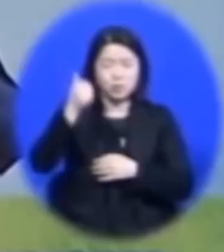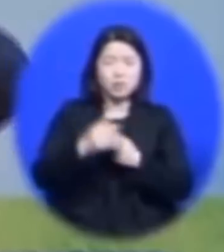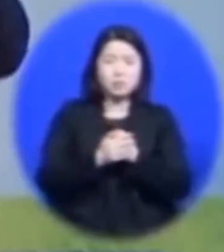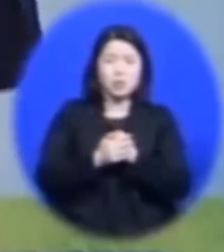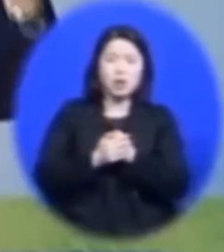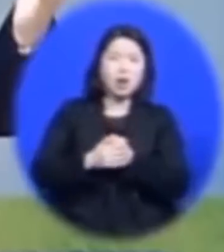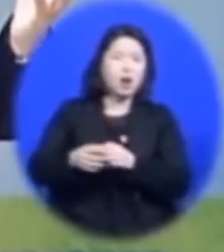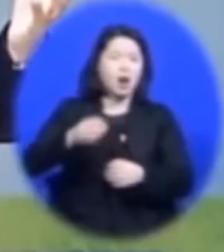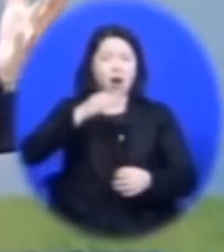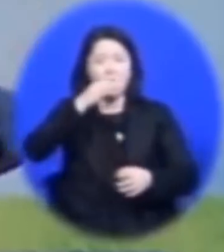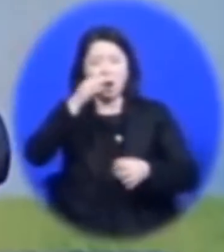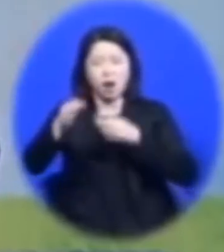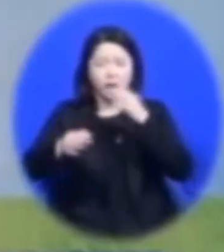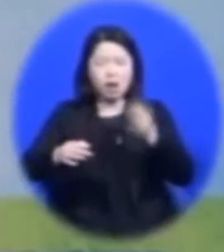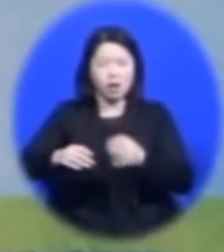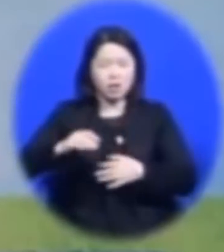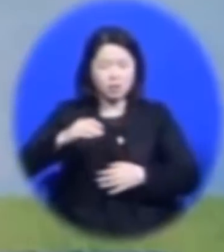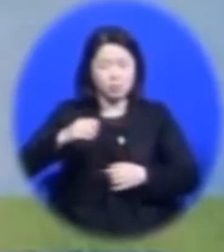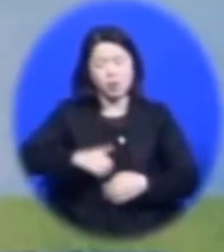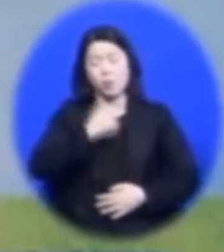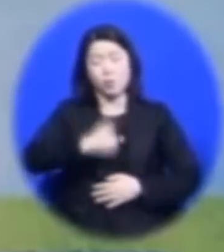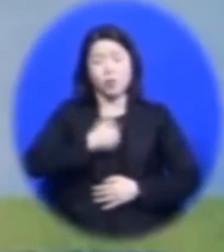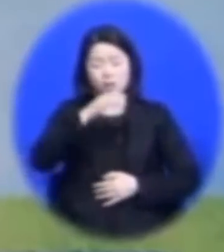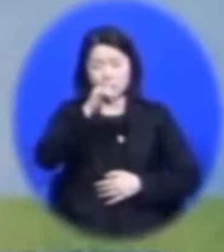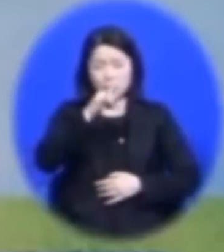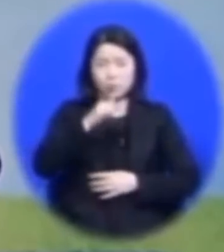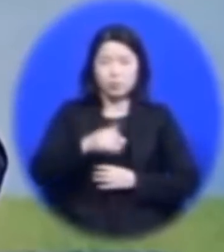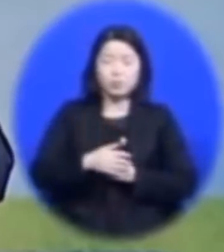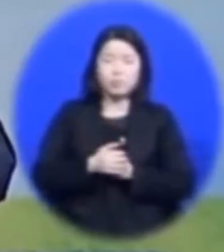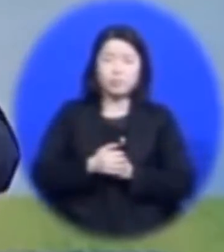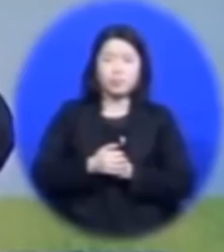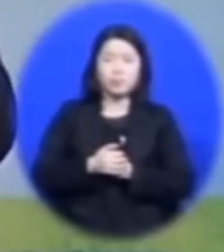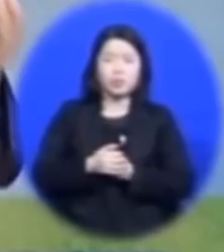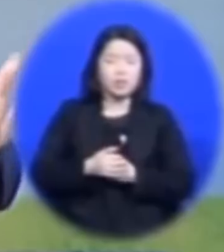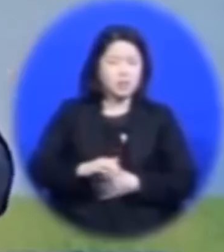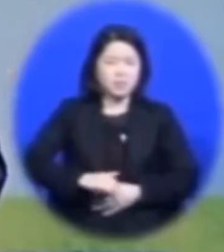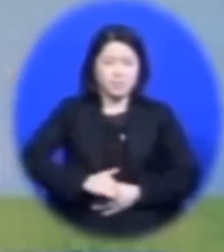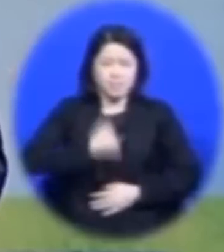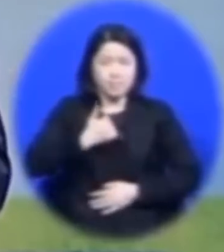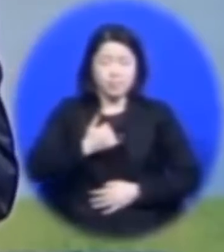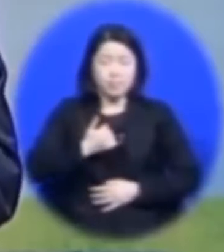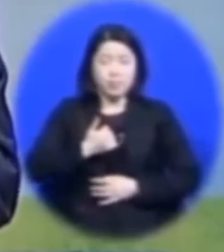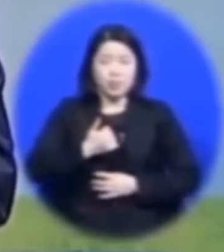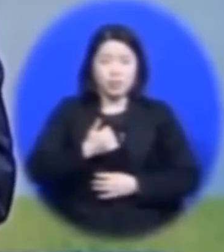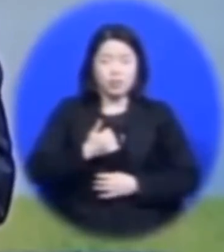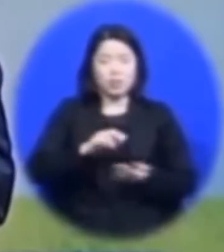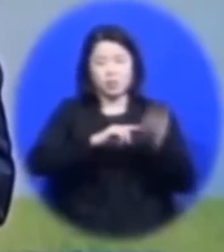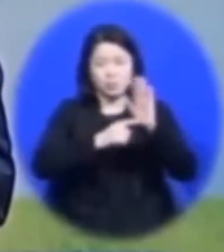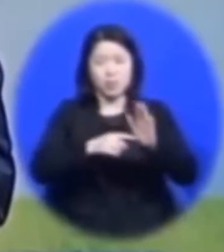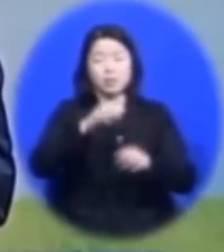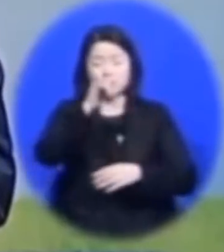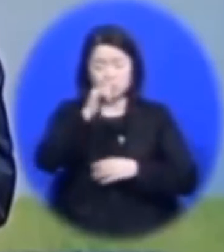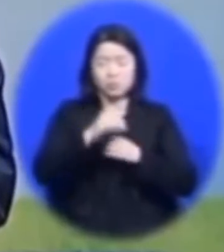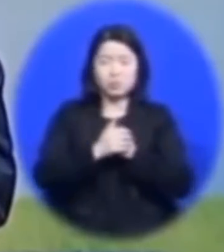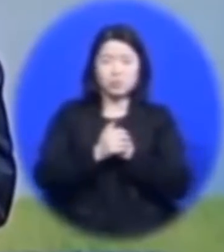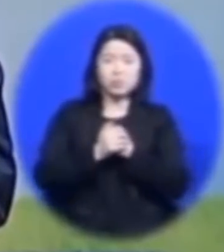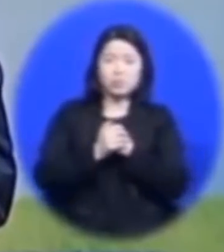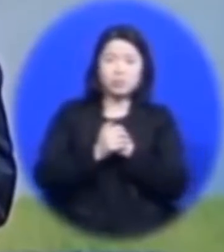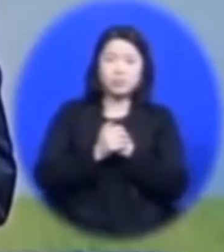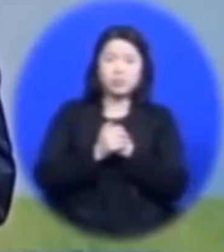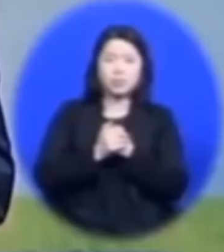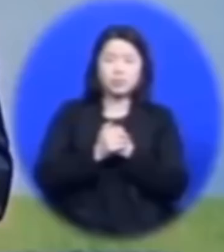엄청나게 성질을 부리고 그리고는 아주 격하게 그냥 아 반응을 했습니다